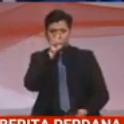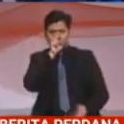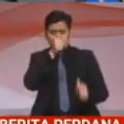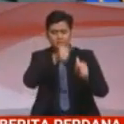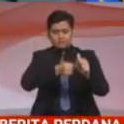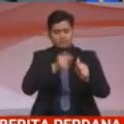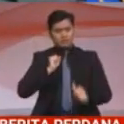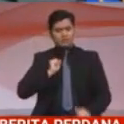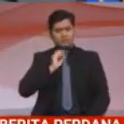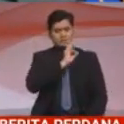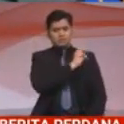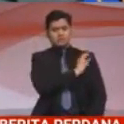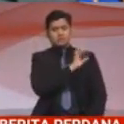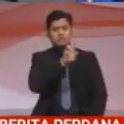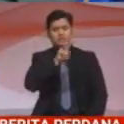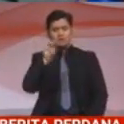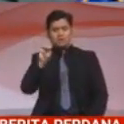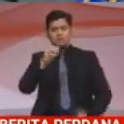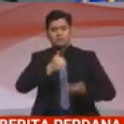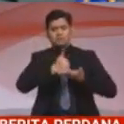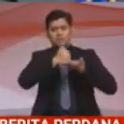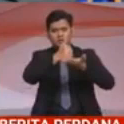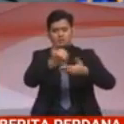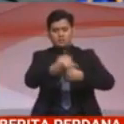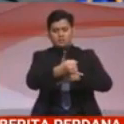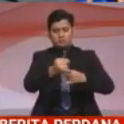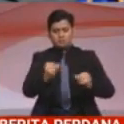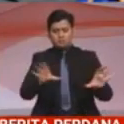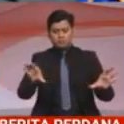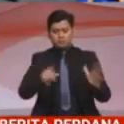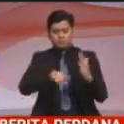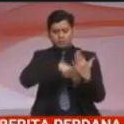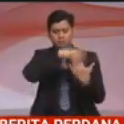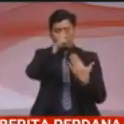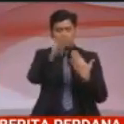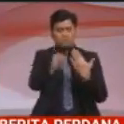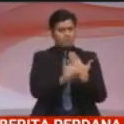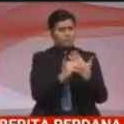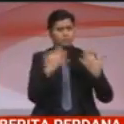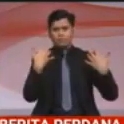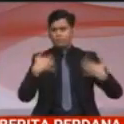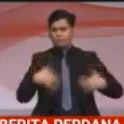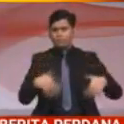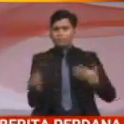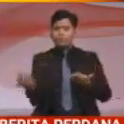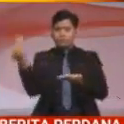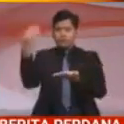RTM bagi membantu jabatan menghasilkan program yang lebih menarik dan berkualiti.